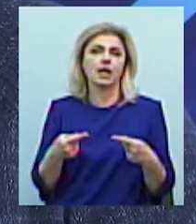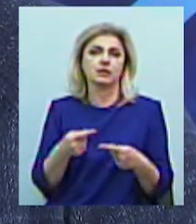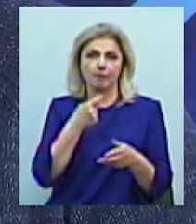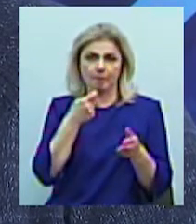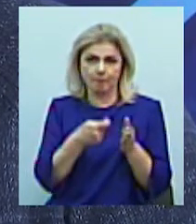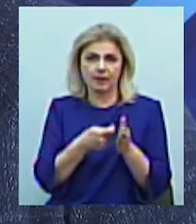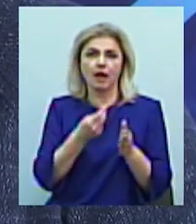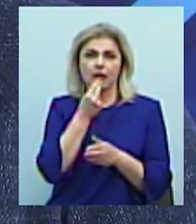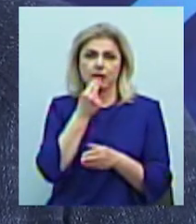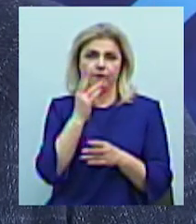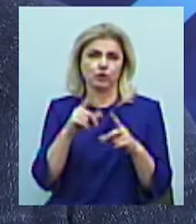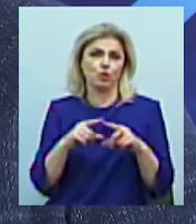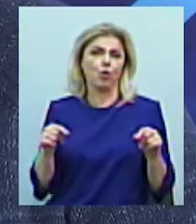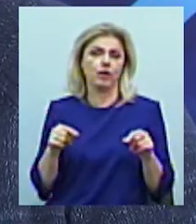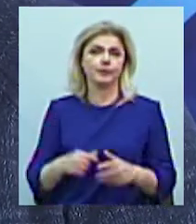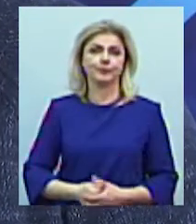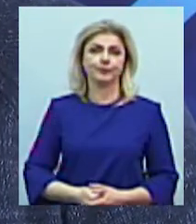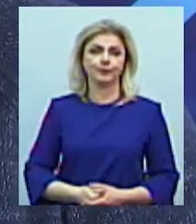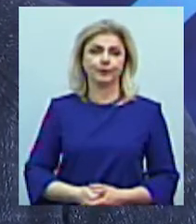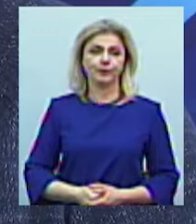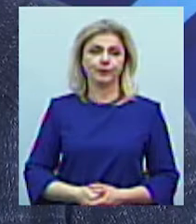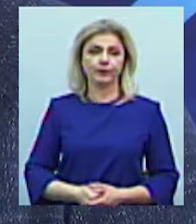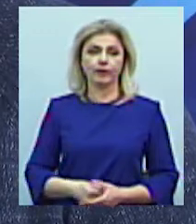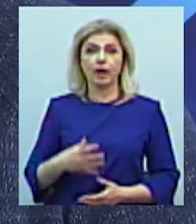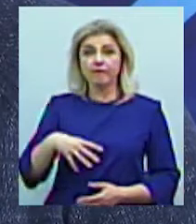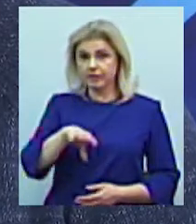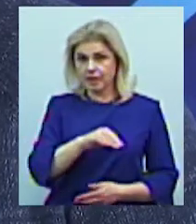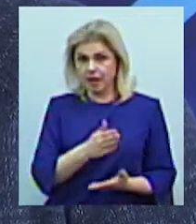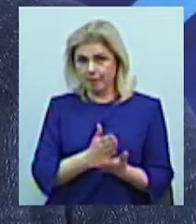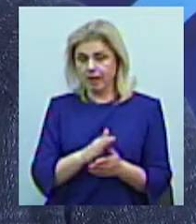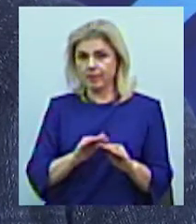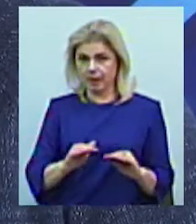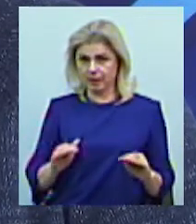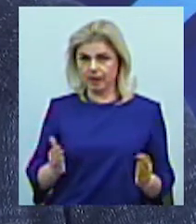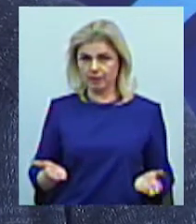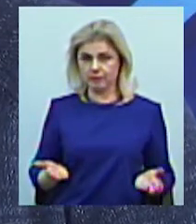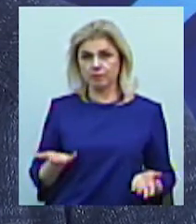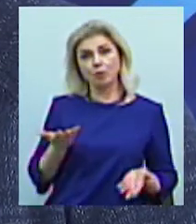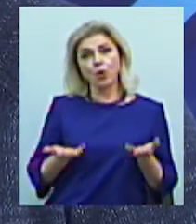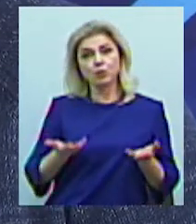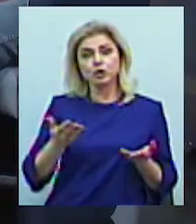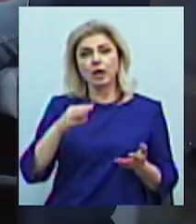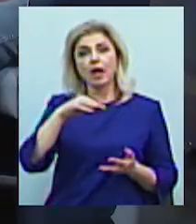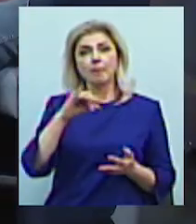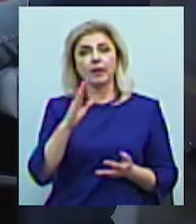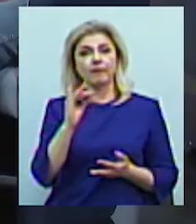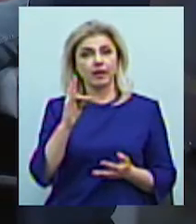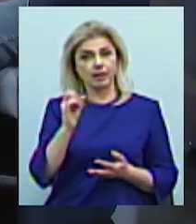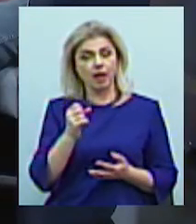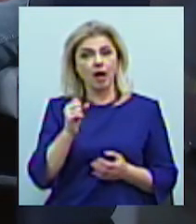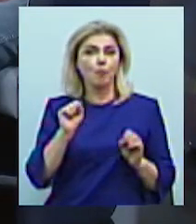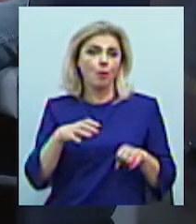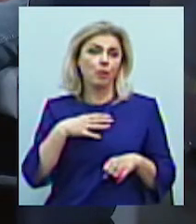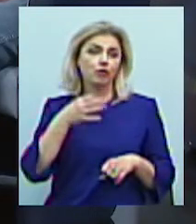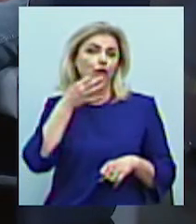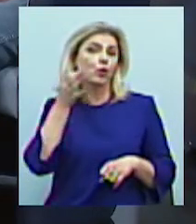школах. Это мы все имеем детей, мы все как бы. Можливо, мивина вона вкусніше для